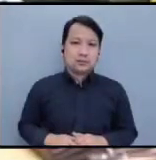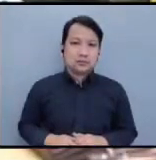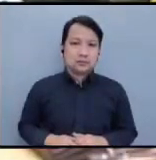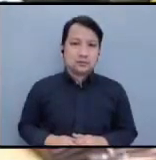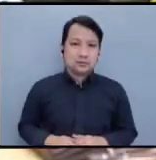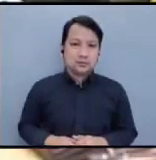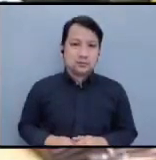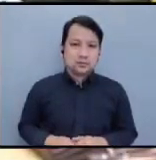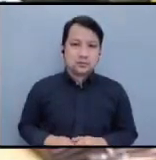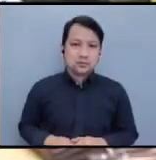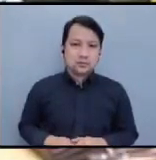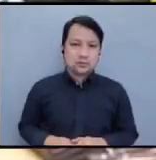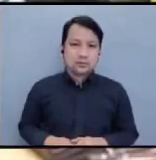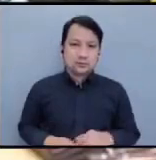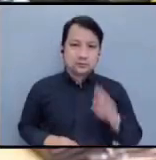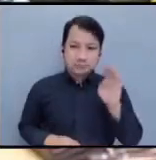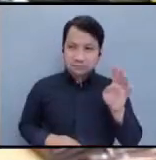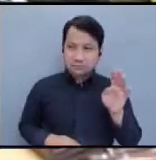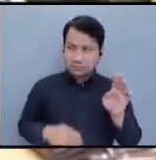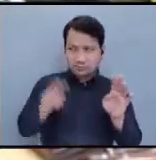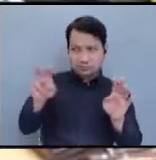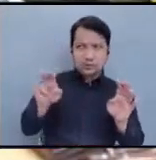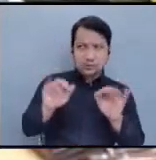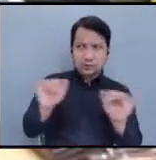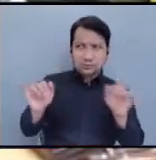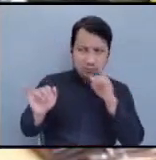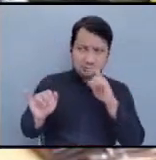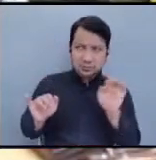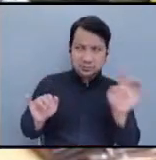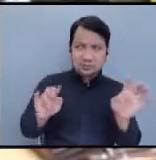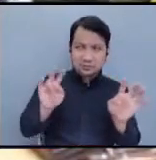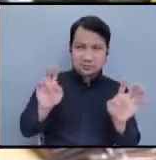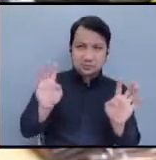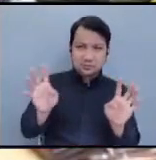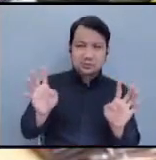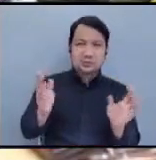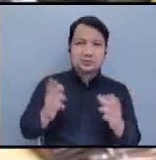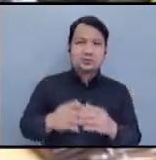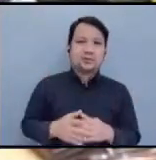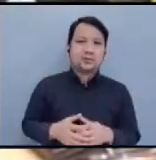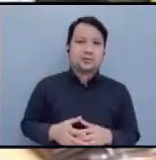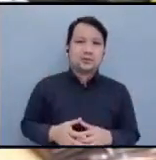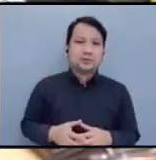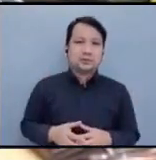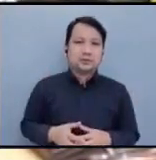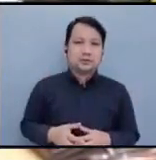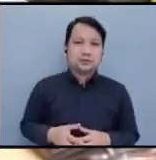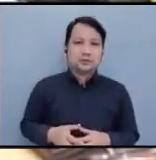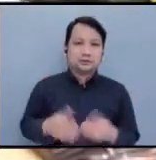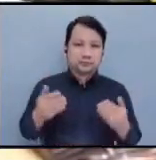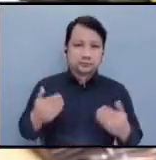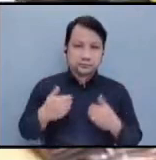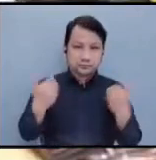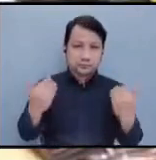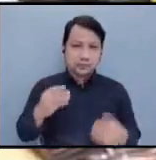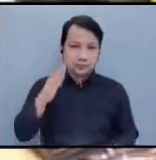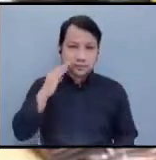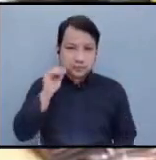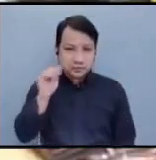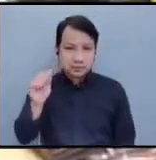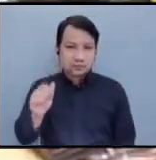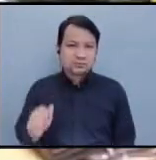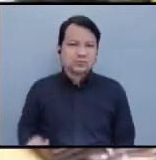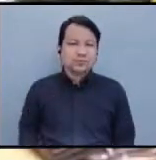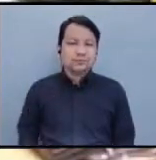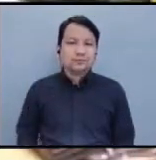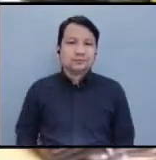Grabe yung 45. Nako, kaya wala kayo sa... Oh, mas bata pa pala si Bea kay Angelica. Pero